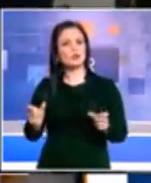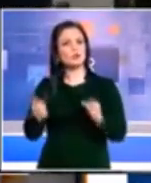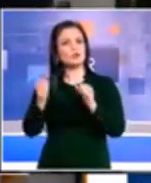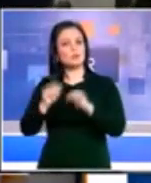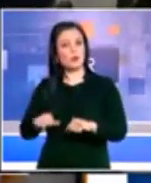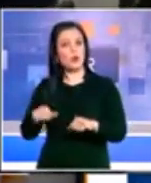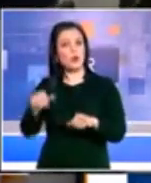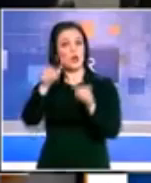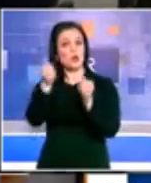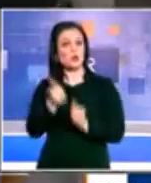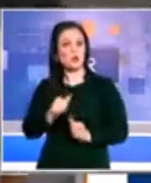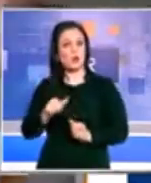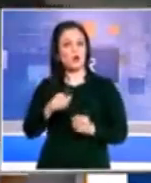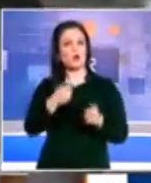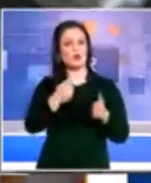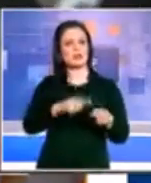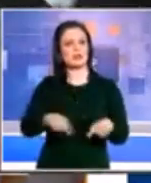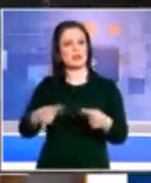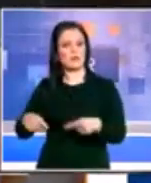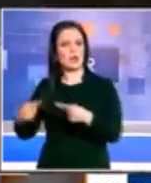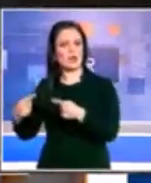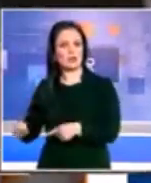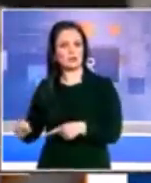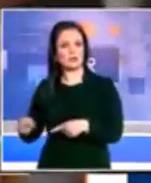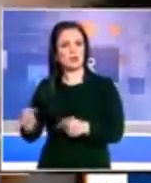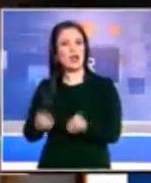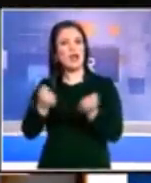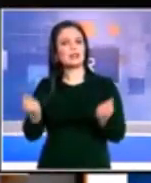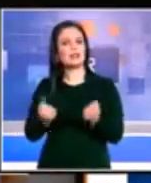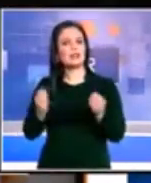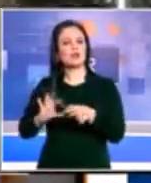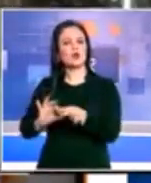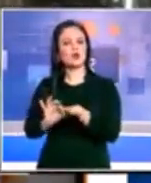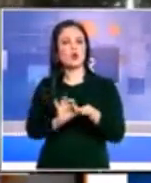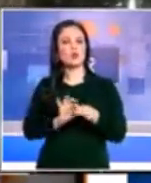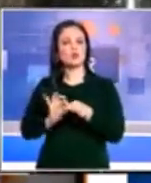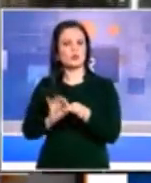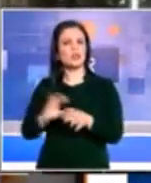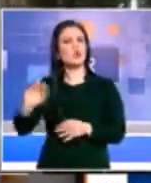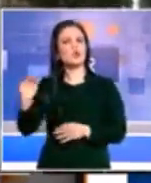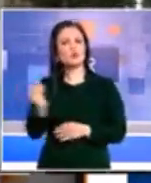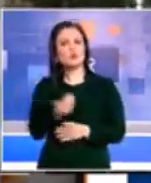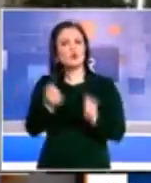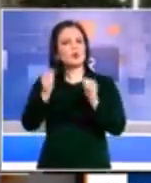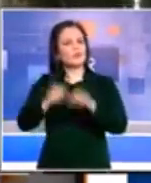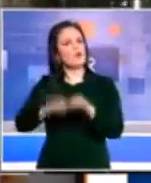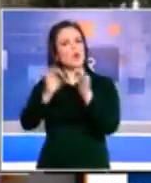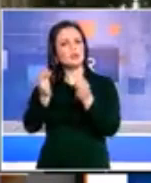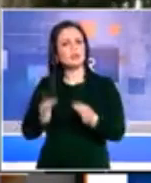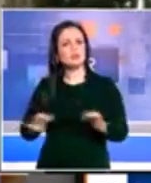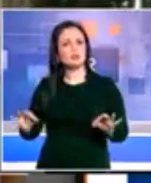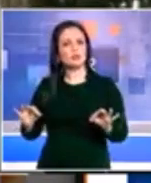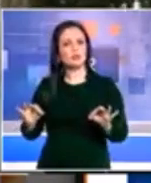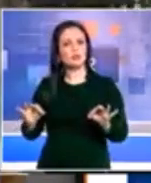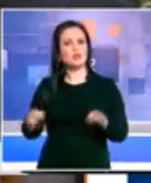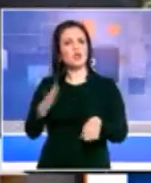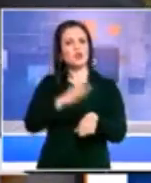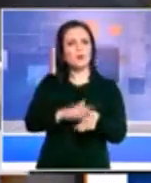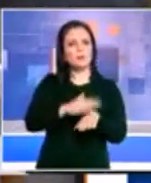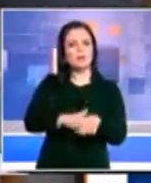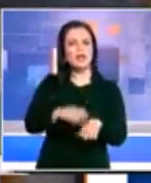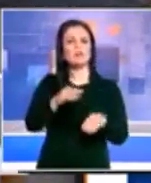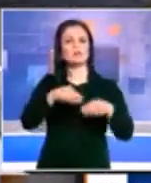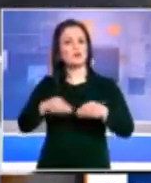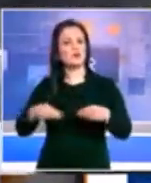un ruolo diverso attraverso una serie di azioni condivise tutti possono mettere a disposizione le proprie competenze e